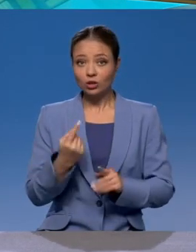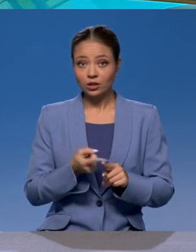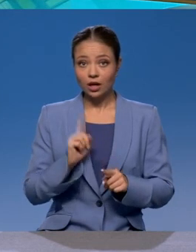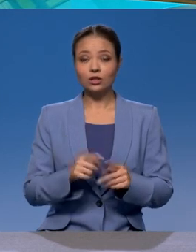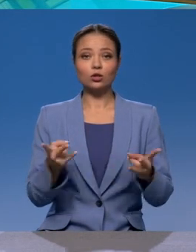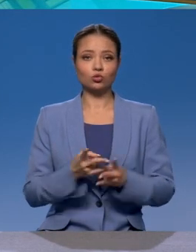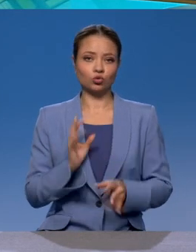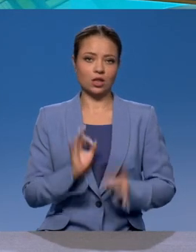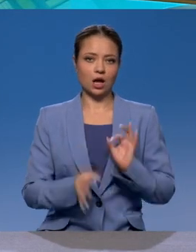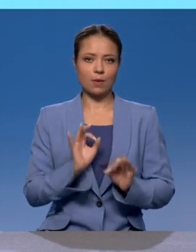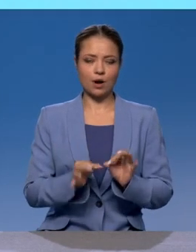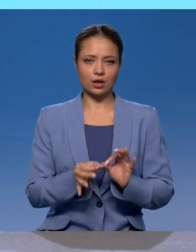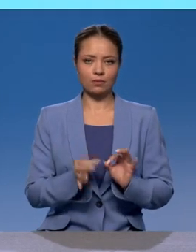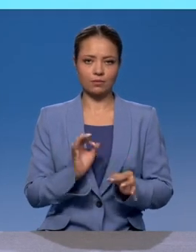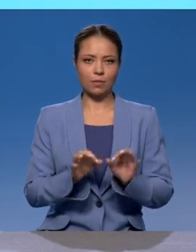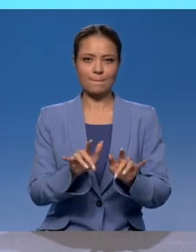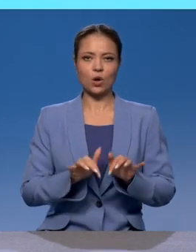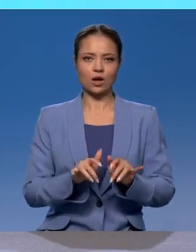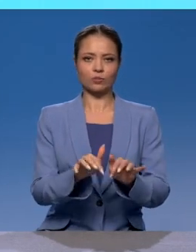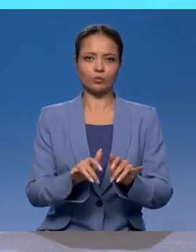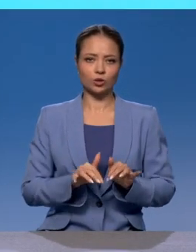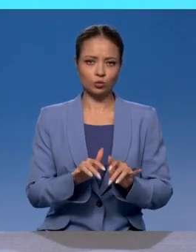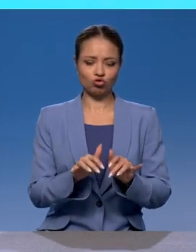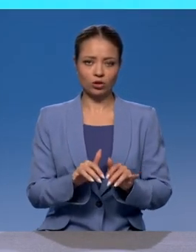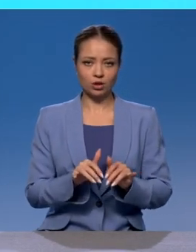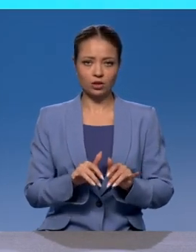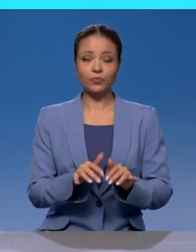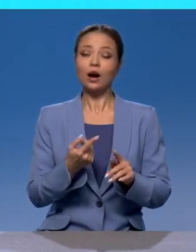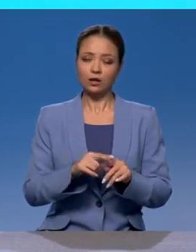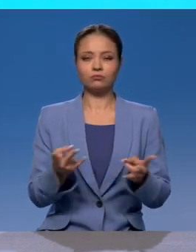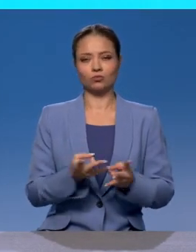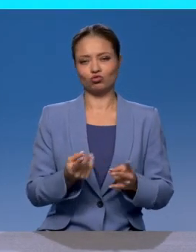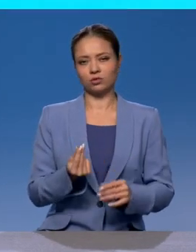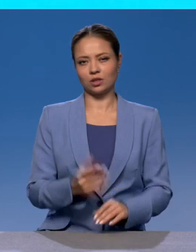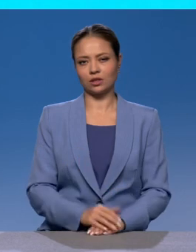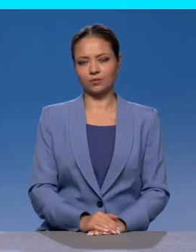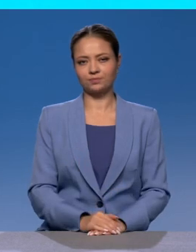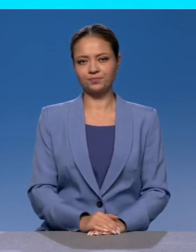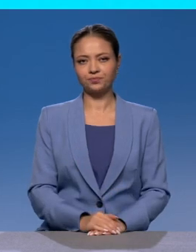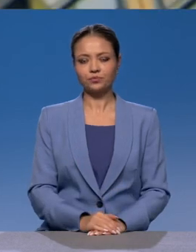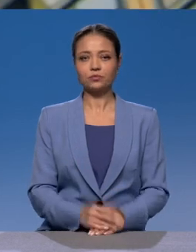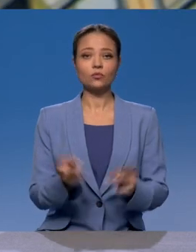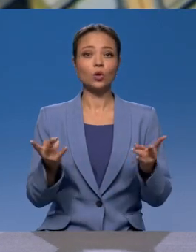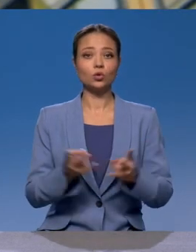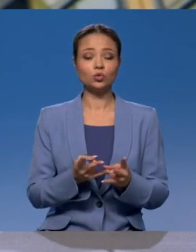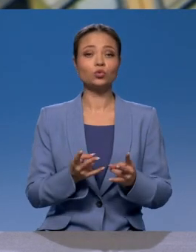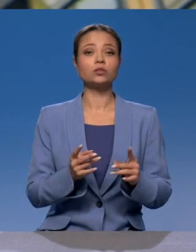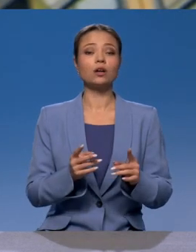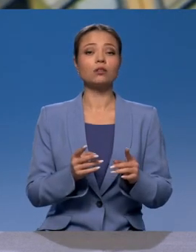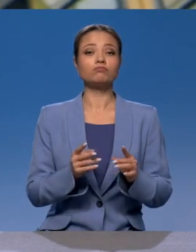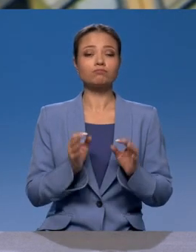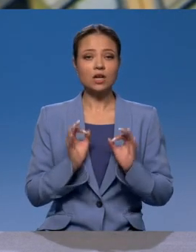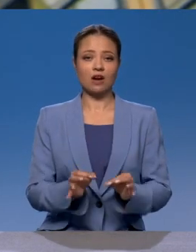нормальное программное обеспечение, надо, чтобы это стоит денег. Значит, нужно, чтобы была создана правильная нормальная